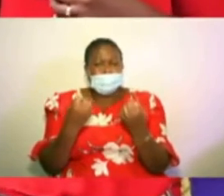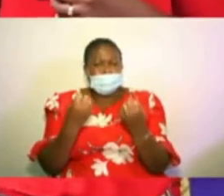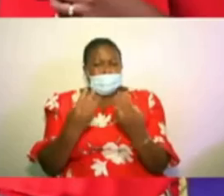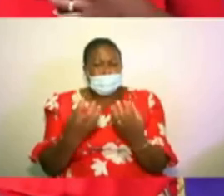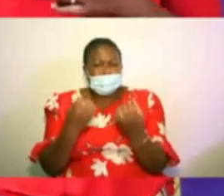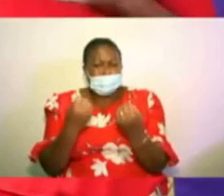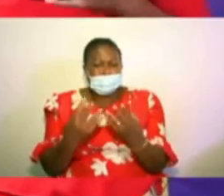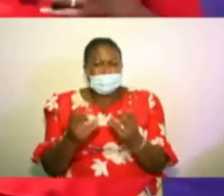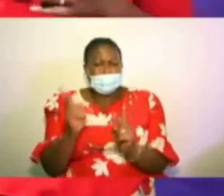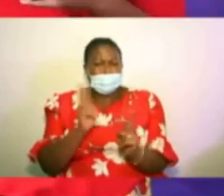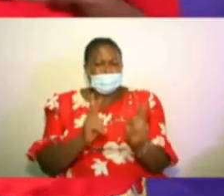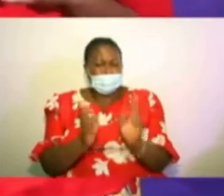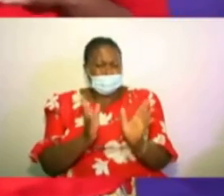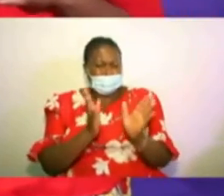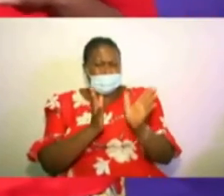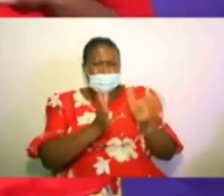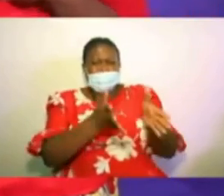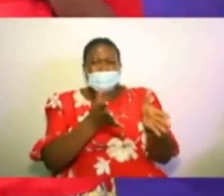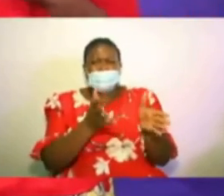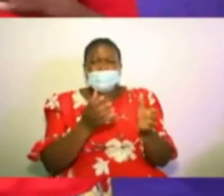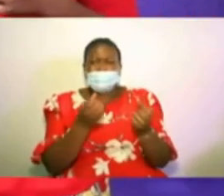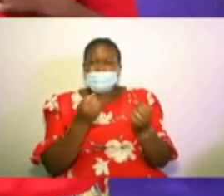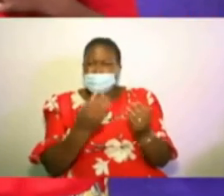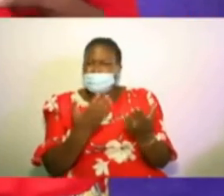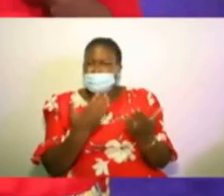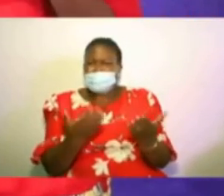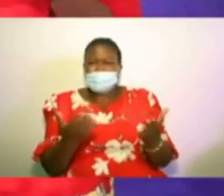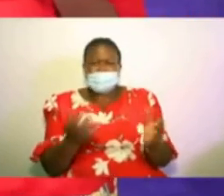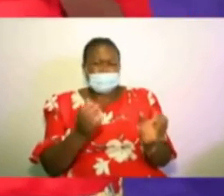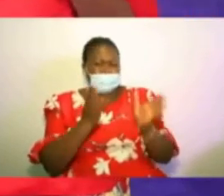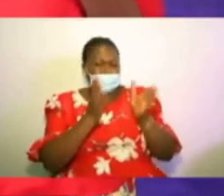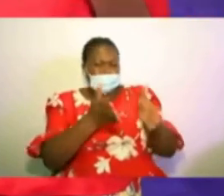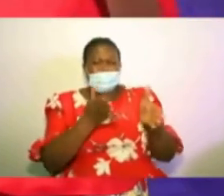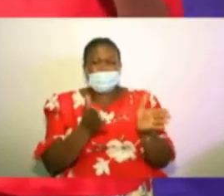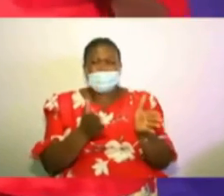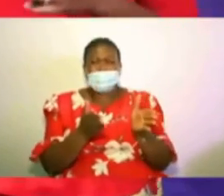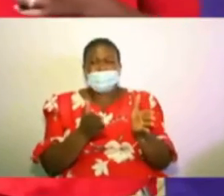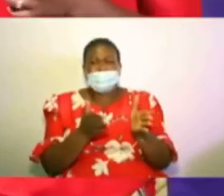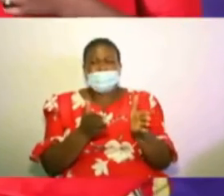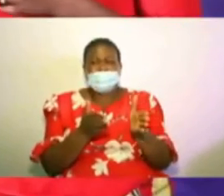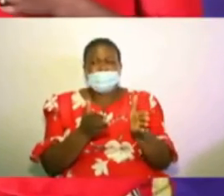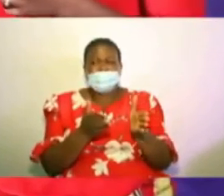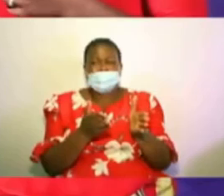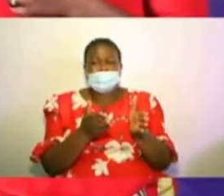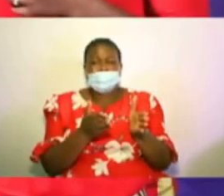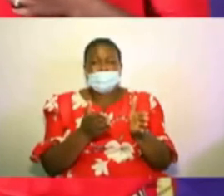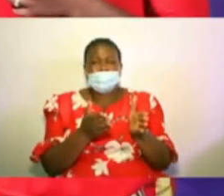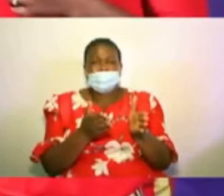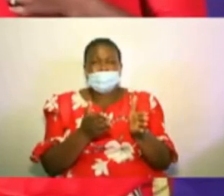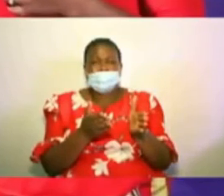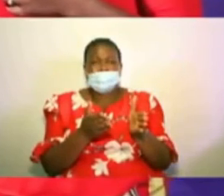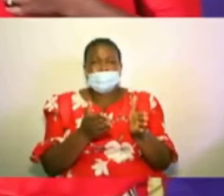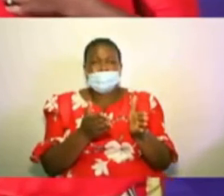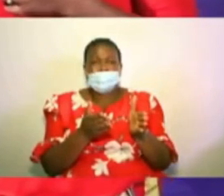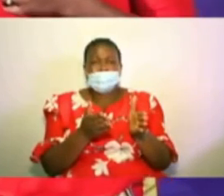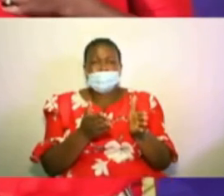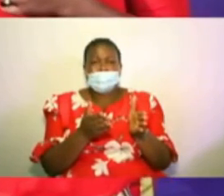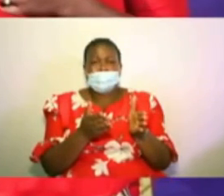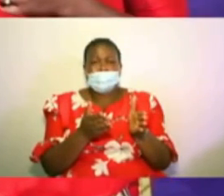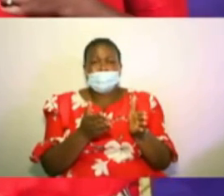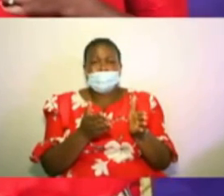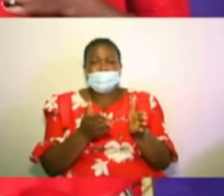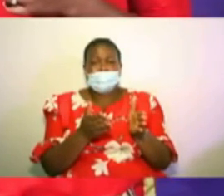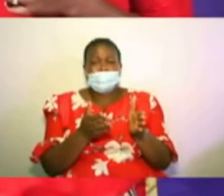Et donc le manque de propriétés signifiait que beaucoup étaient laissés dans le froid. And so they were worshiping